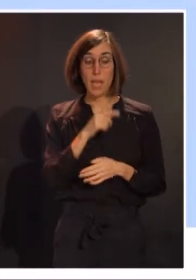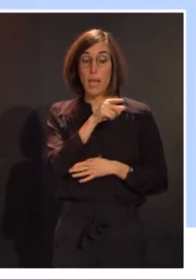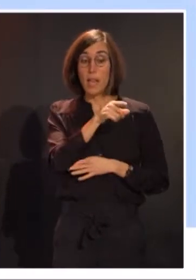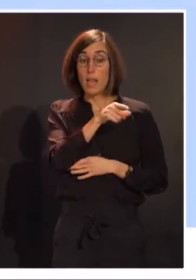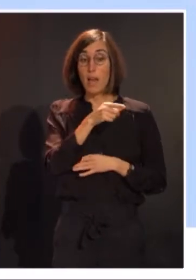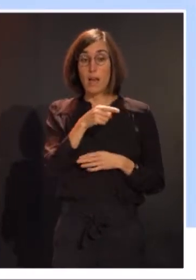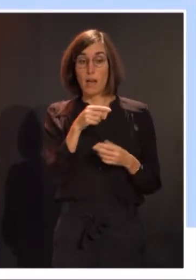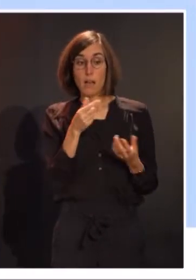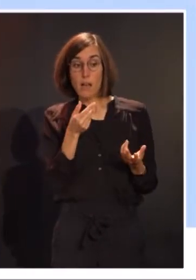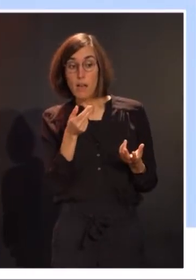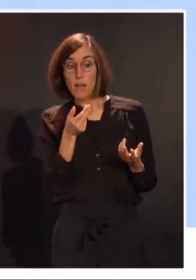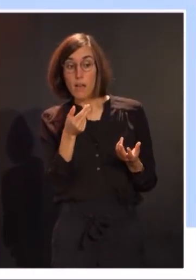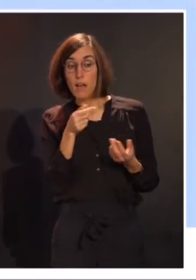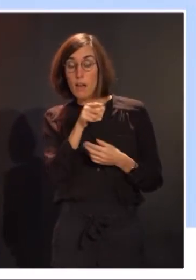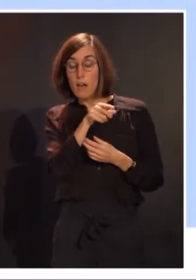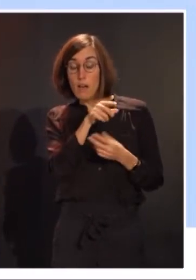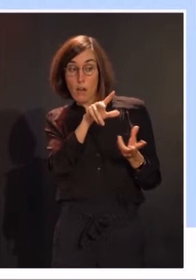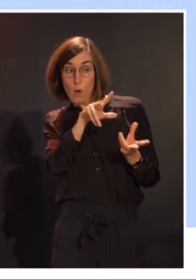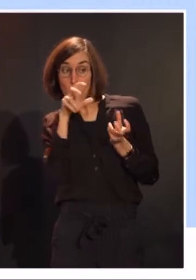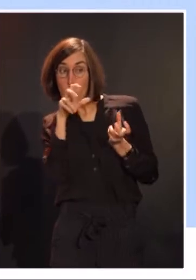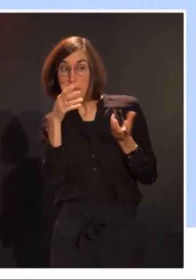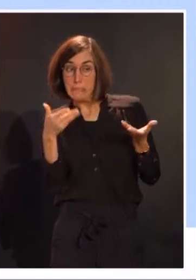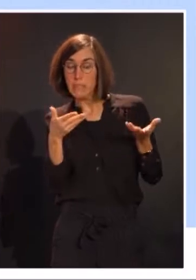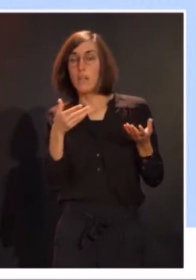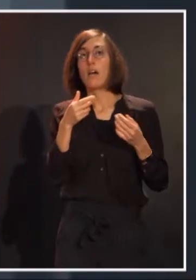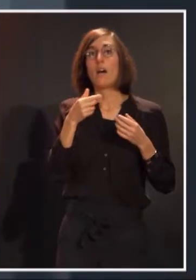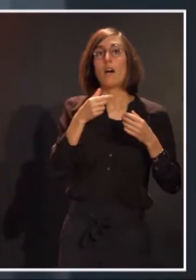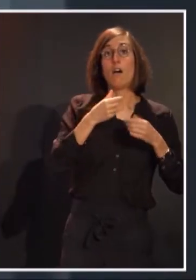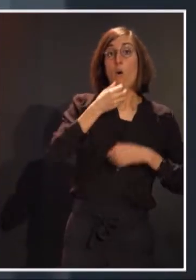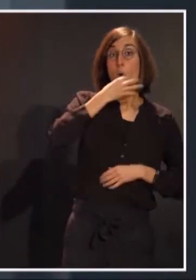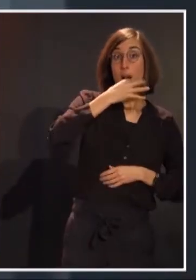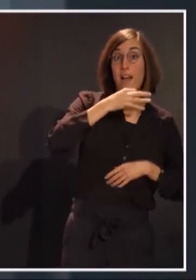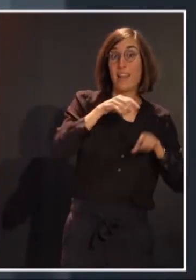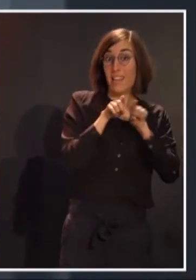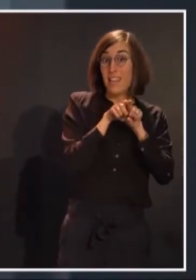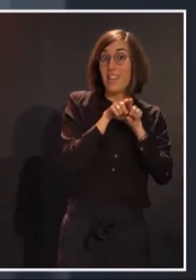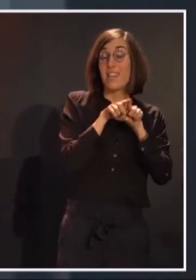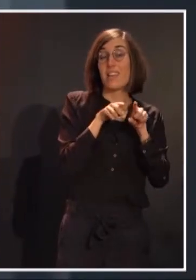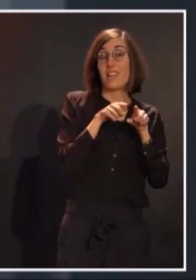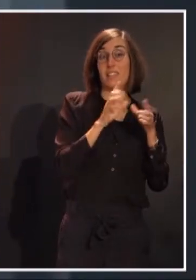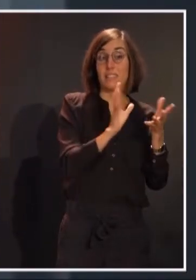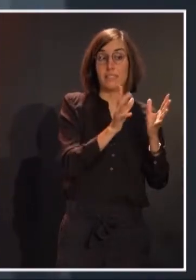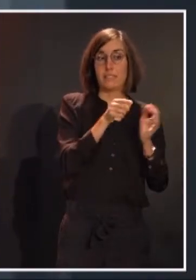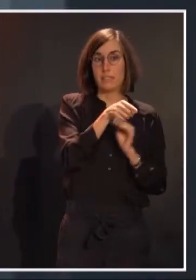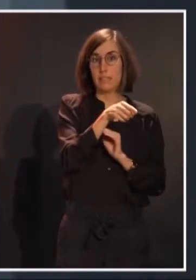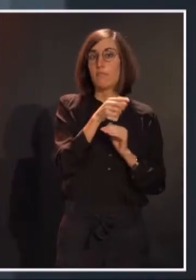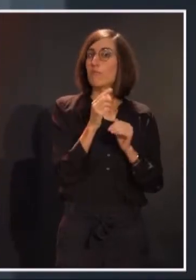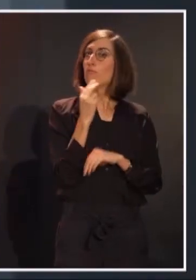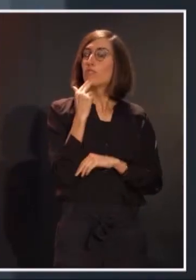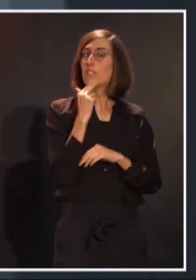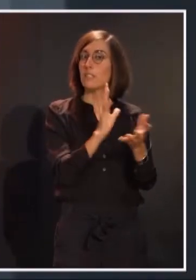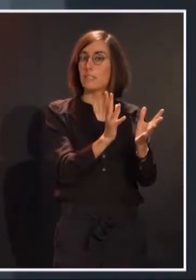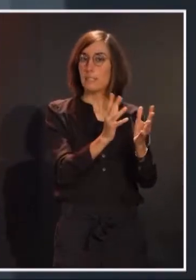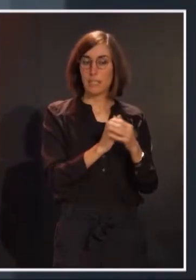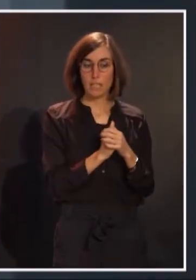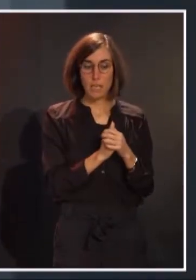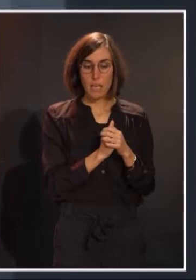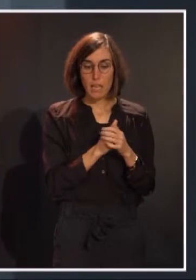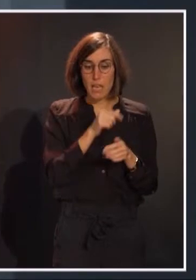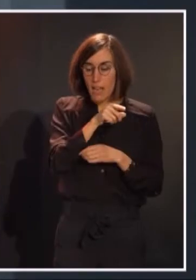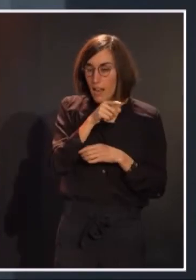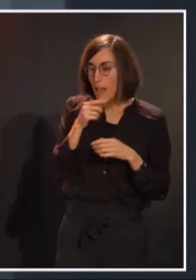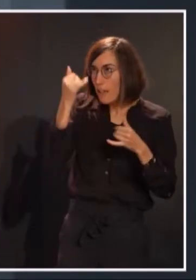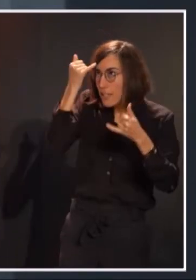également. Et donc, il avait besoin d'un moyen efficace pour exprimer ses idées, parce que Julien, c'était un jeune qui aimait beaucoup créer des histoires, qui avait